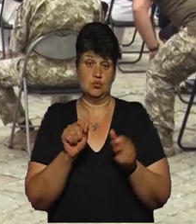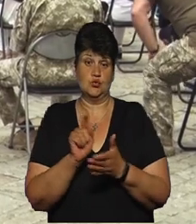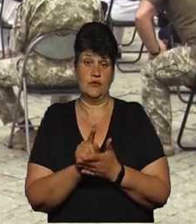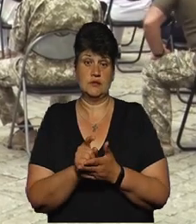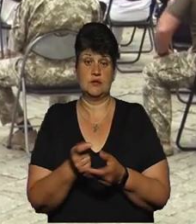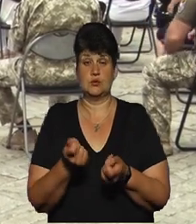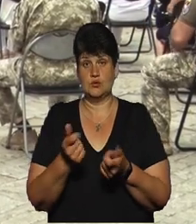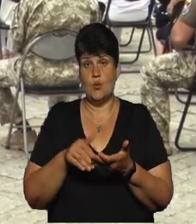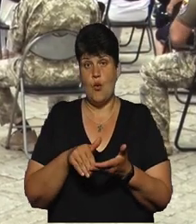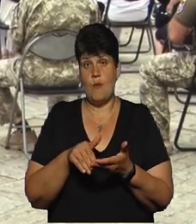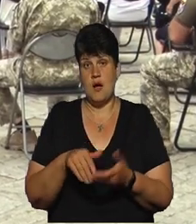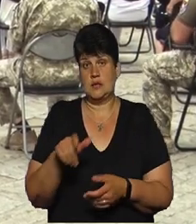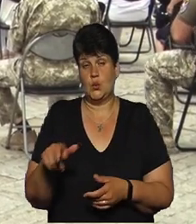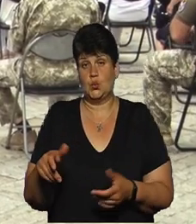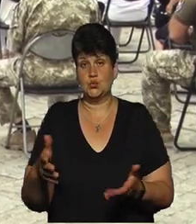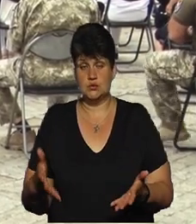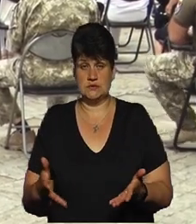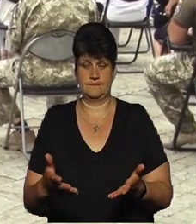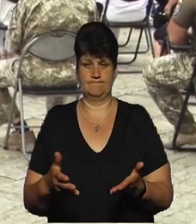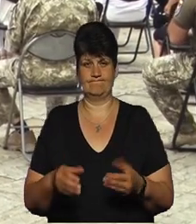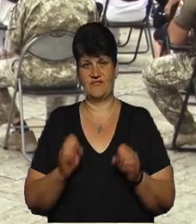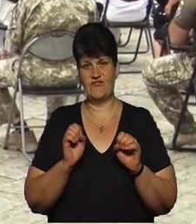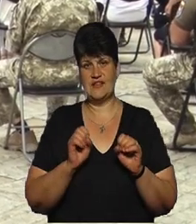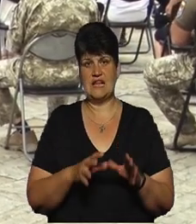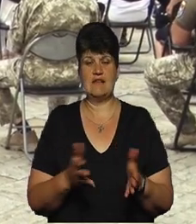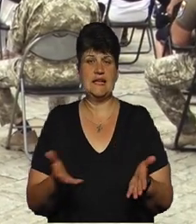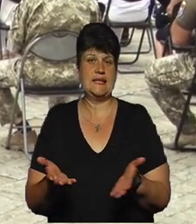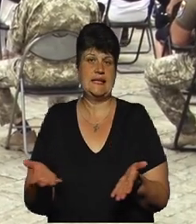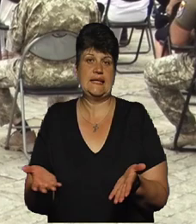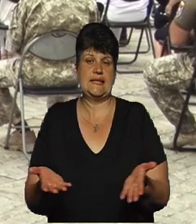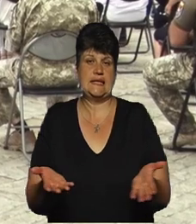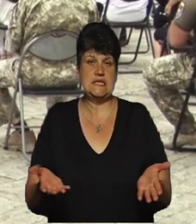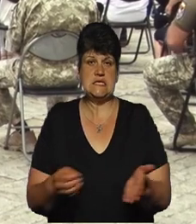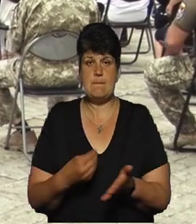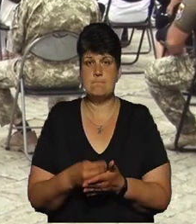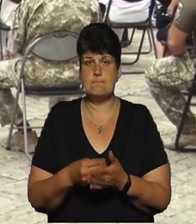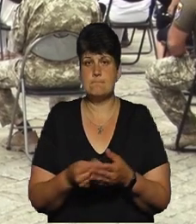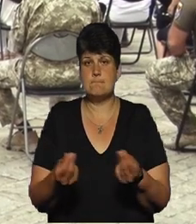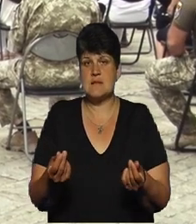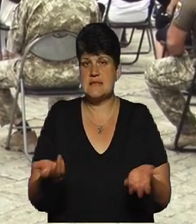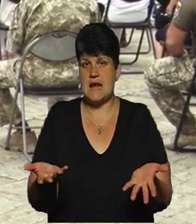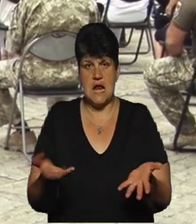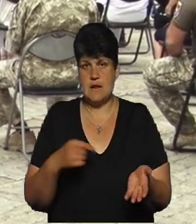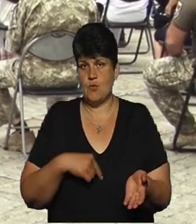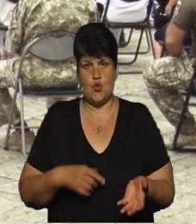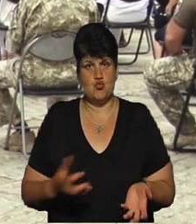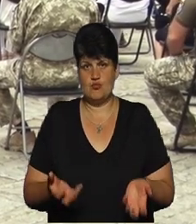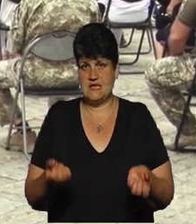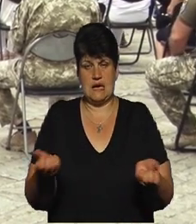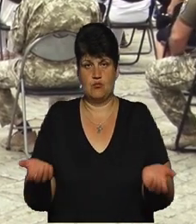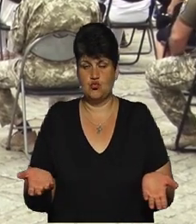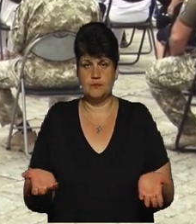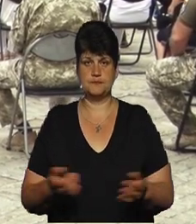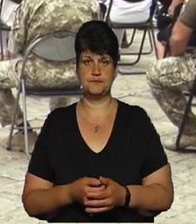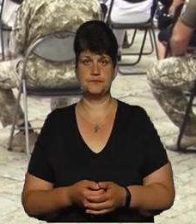допомагати, десь піддавати якийсь матеріальний і моральну якусь підтримку.